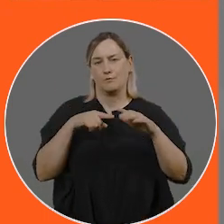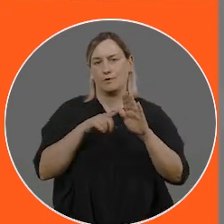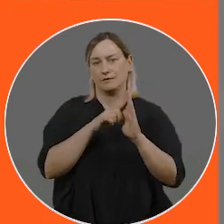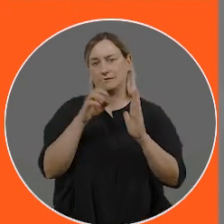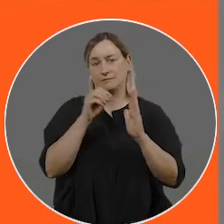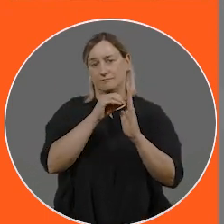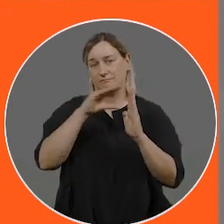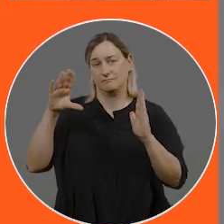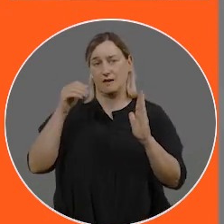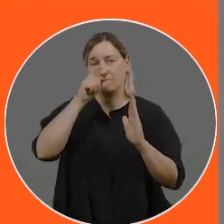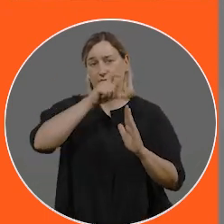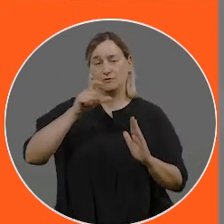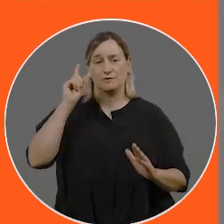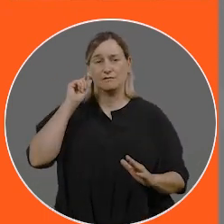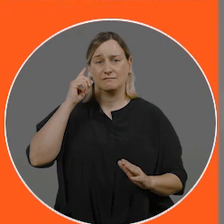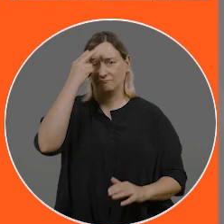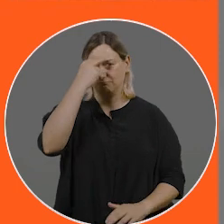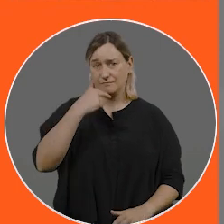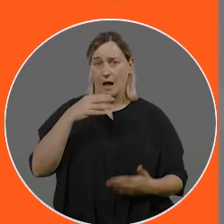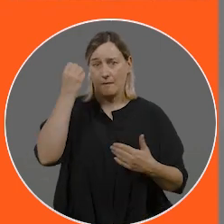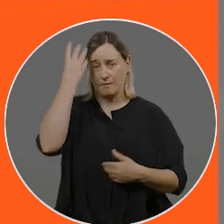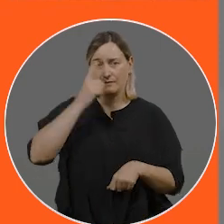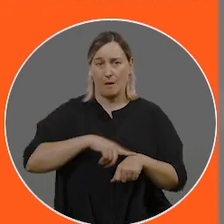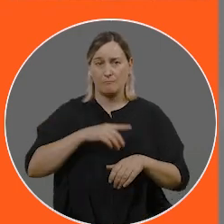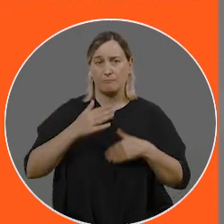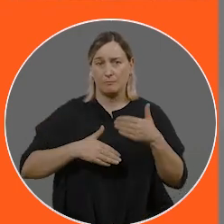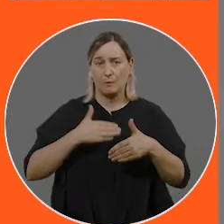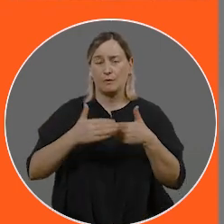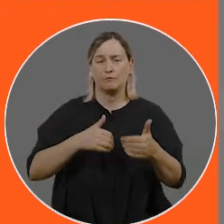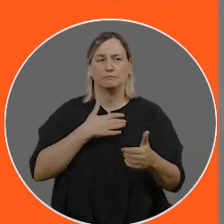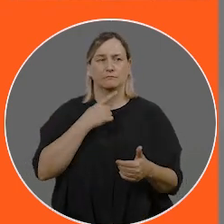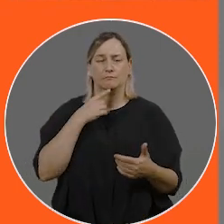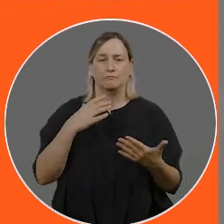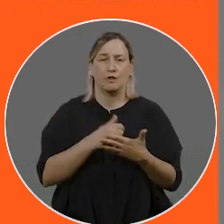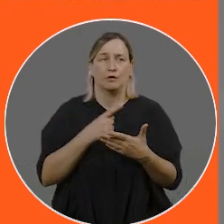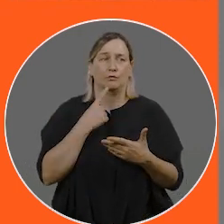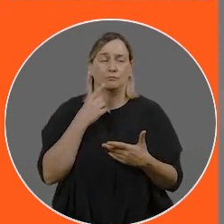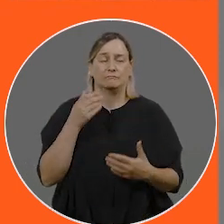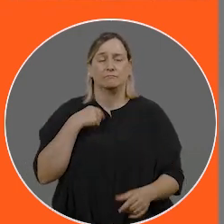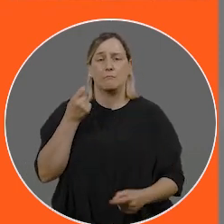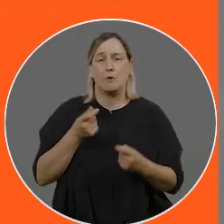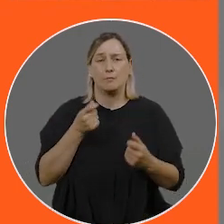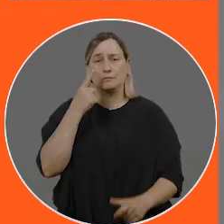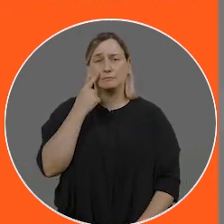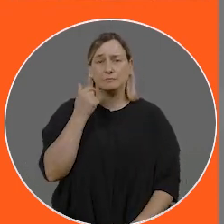cegues hem anat aprenent amb el temps, no? És com tot i t'hi vas acostumant